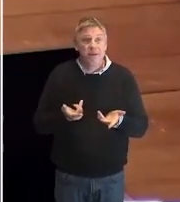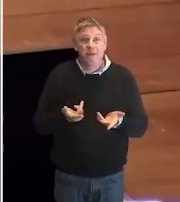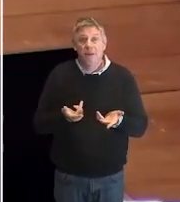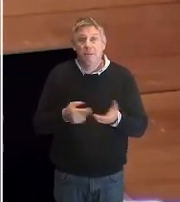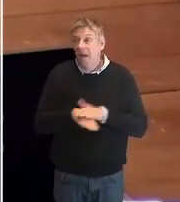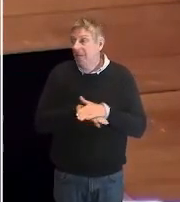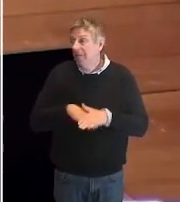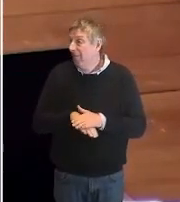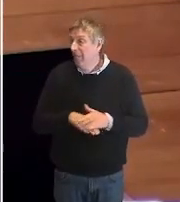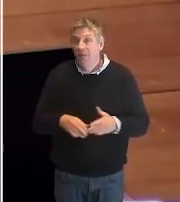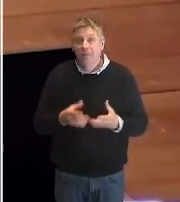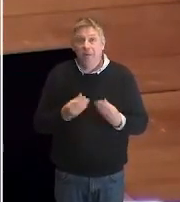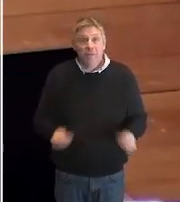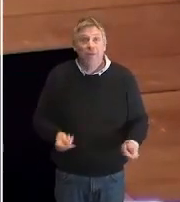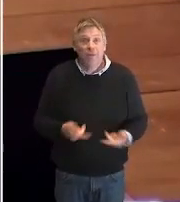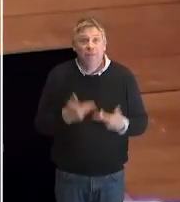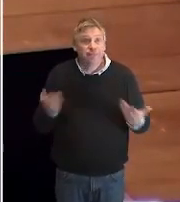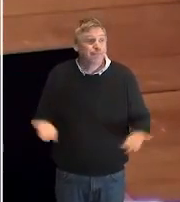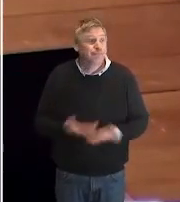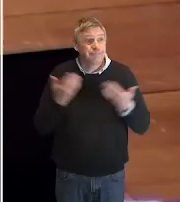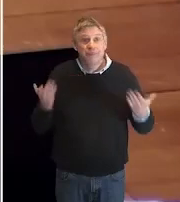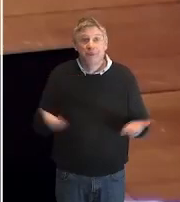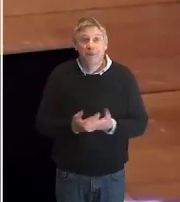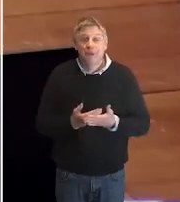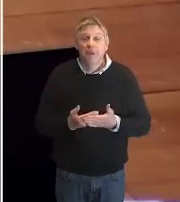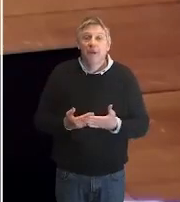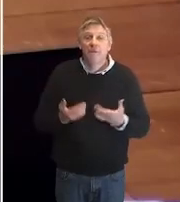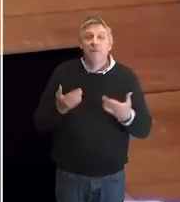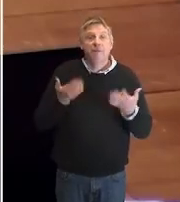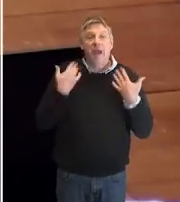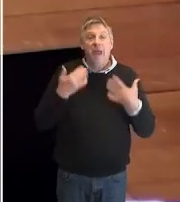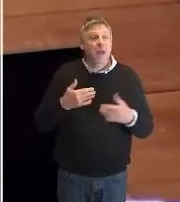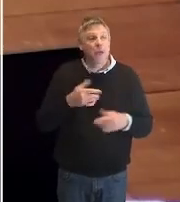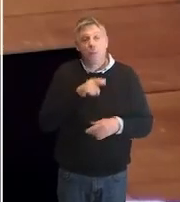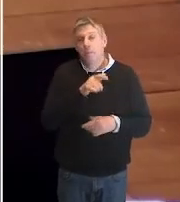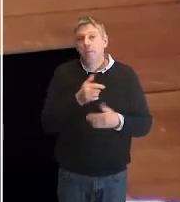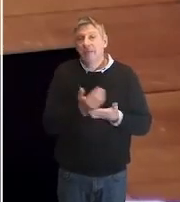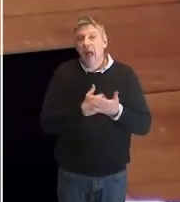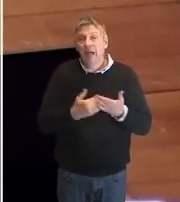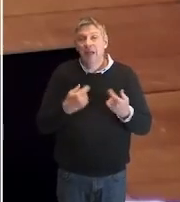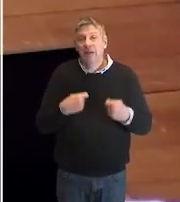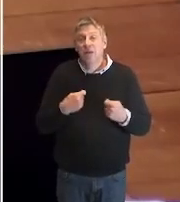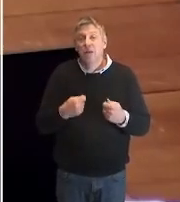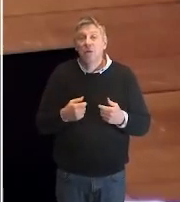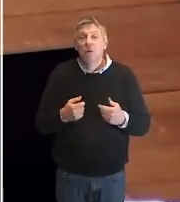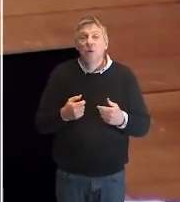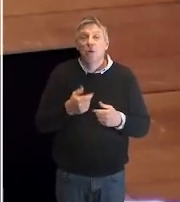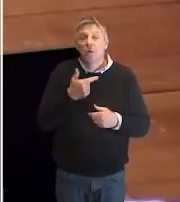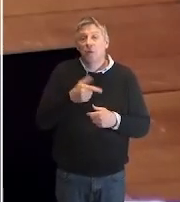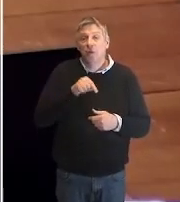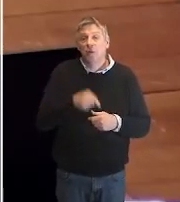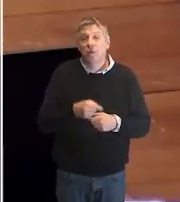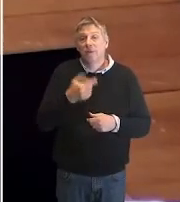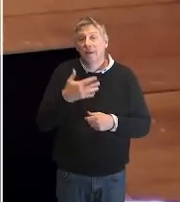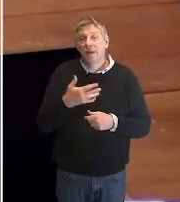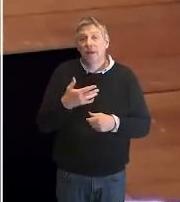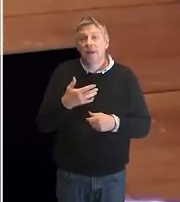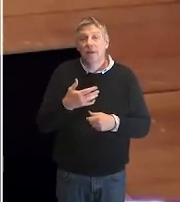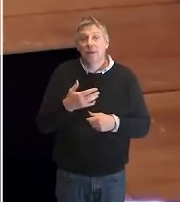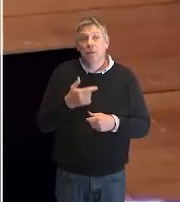sont sans fondement, je fais référence aux frais de personnel pour lesquels vous prévoyez une augmentation de 2,2 millions